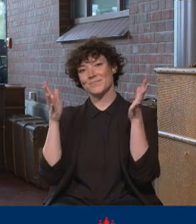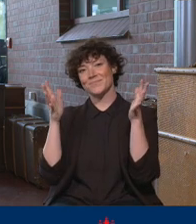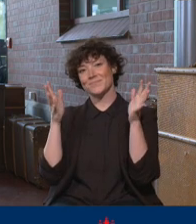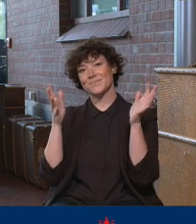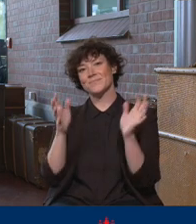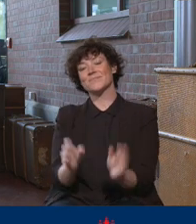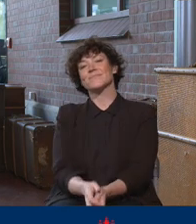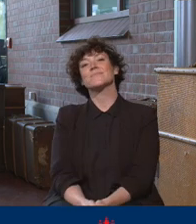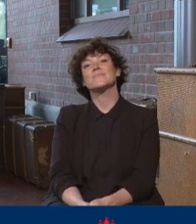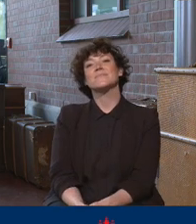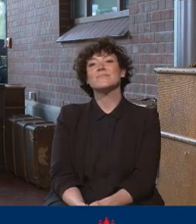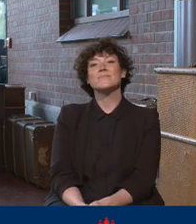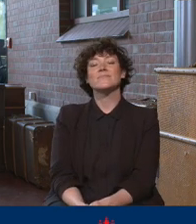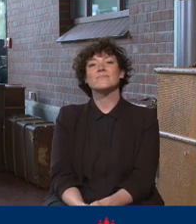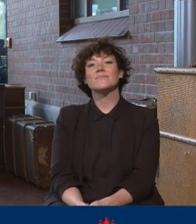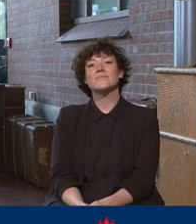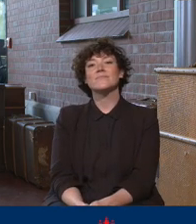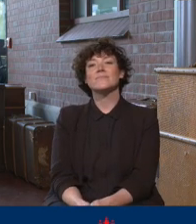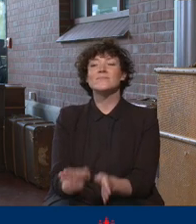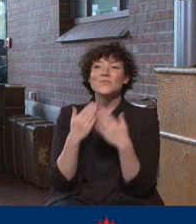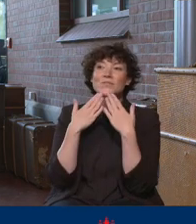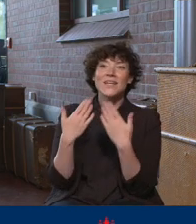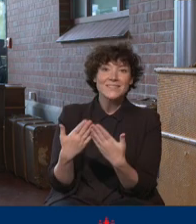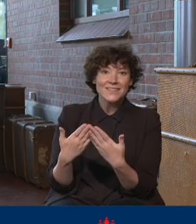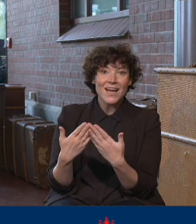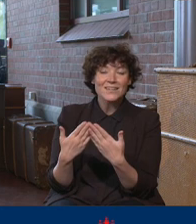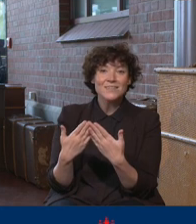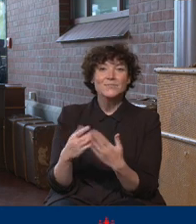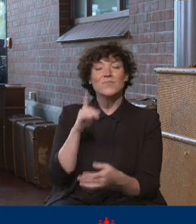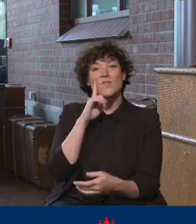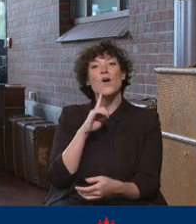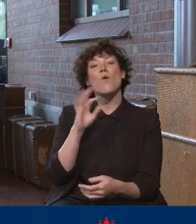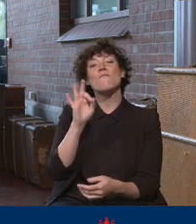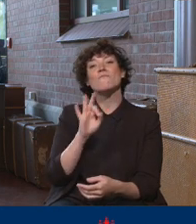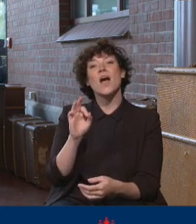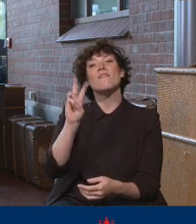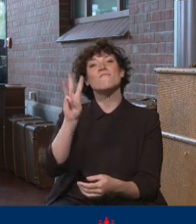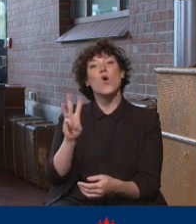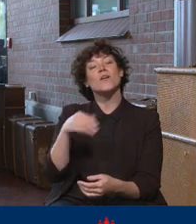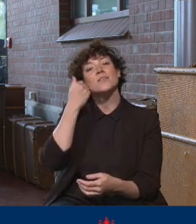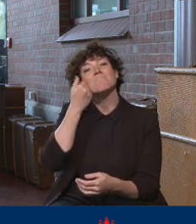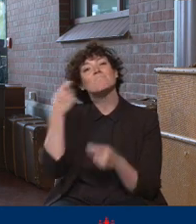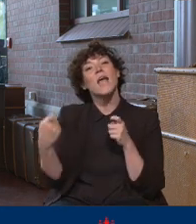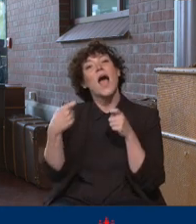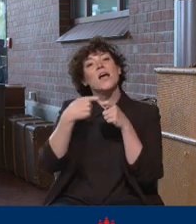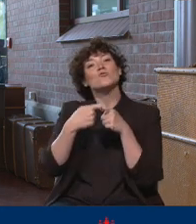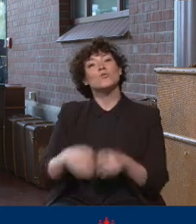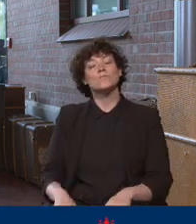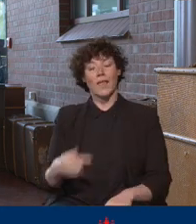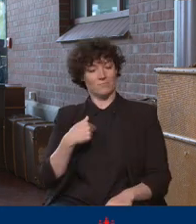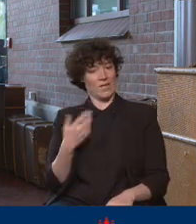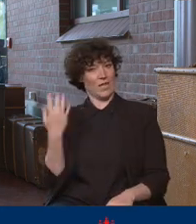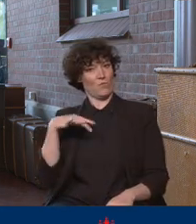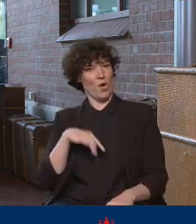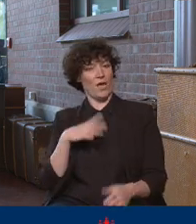herzlichen dank frank wolters bitte gleich im anschluss ja ich komme aus dem stadtteil rothenburgsort bin